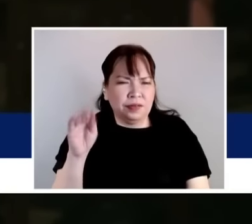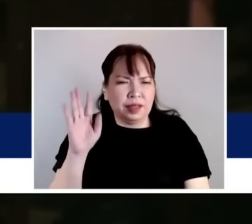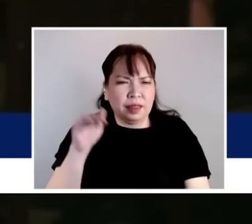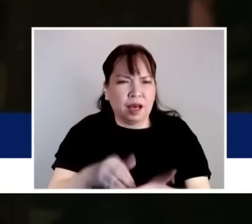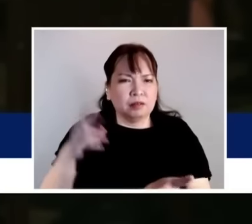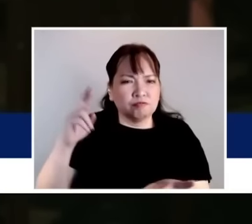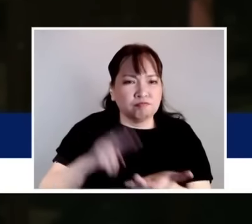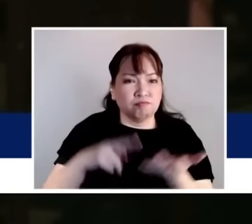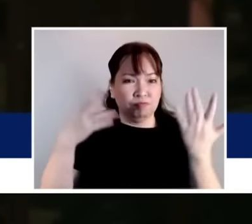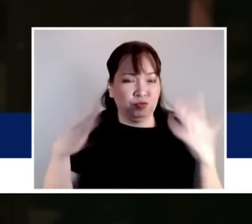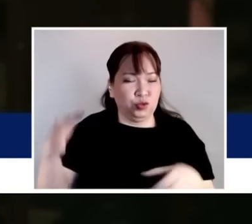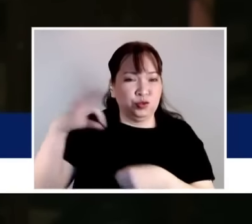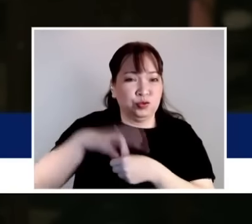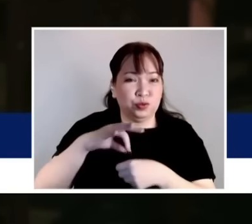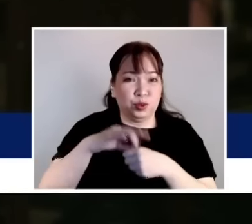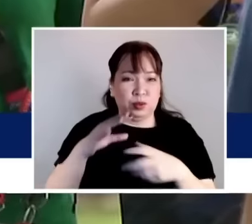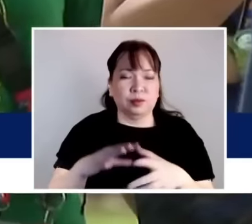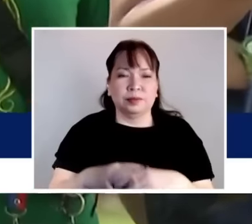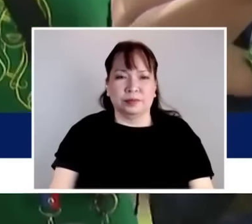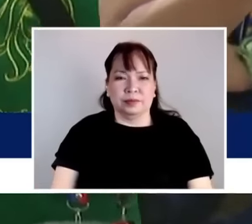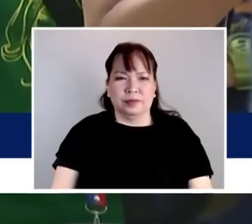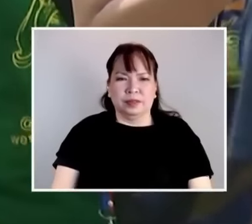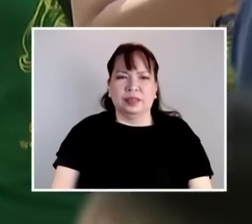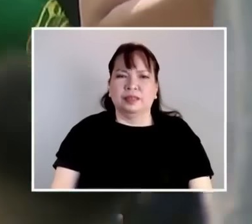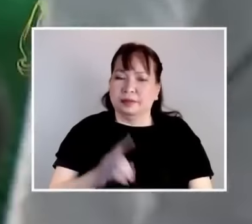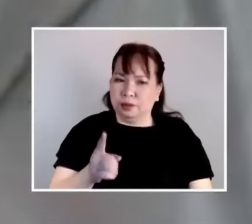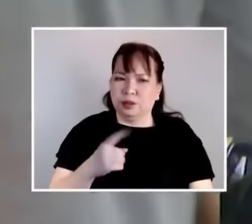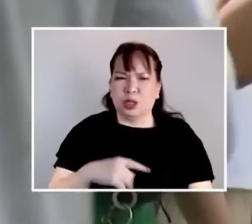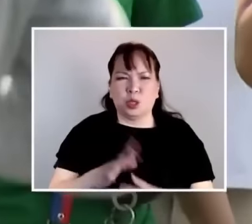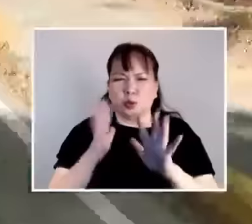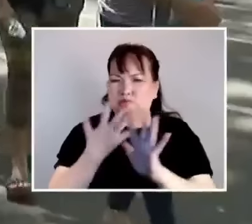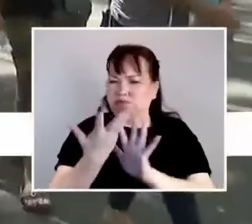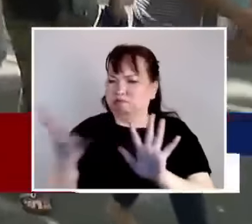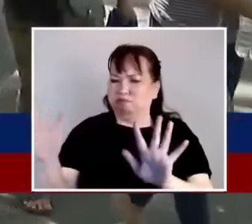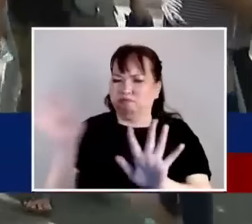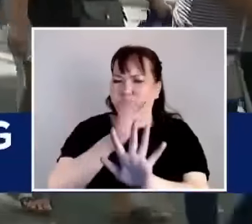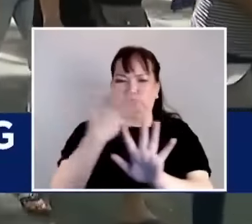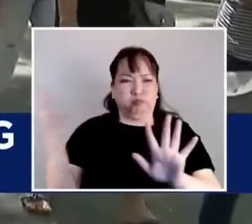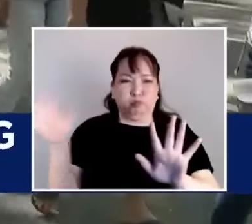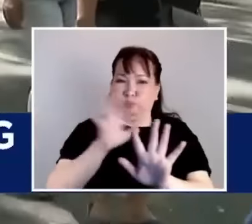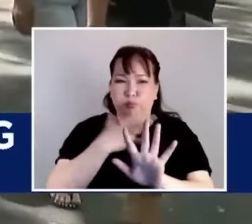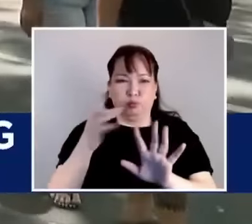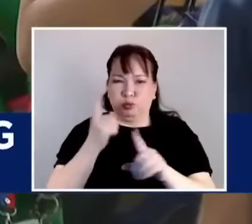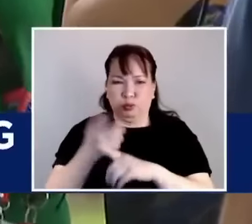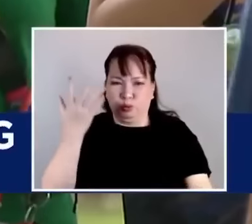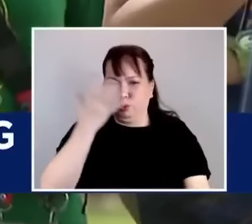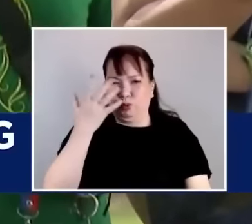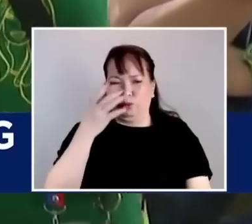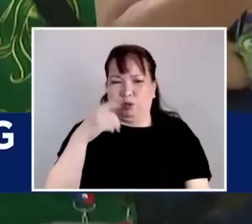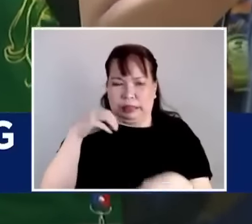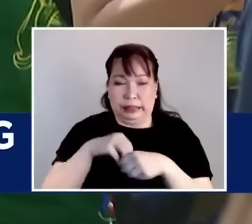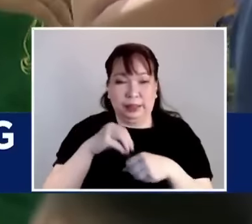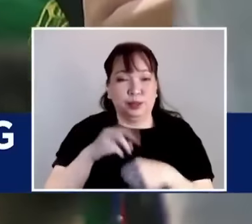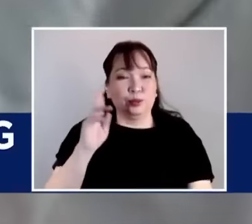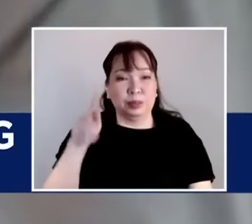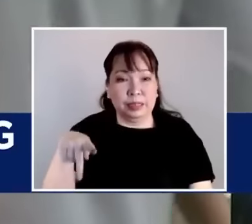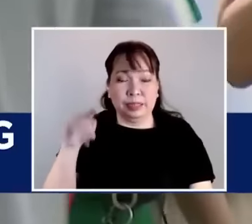registered voters. Maze kung ituring ng mga botante ang pila dito sa loob ng